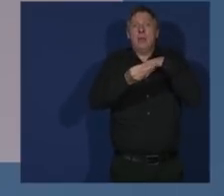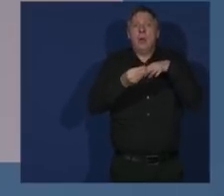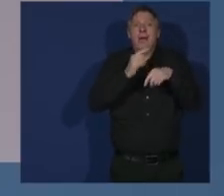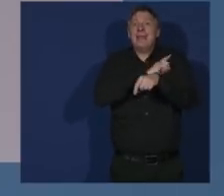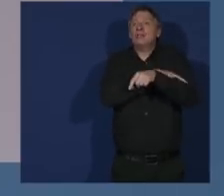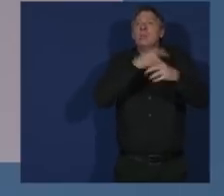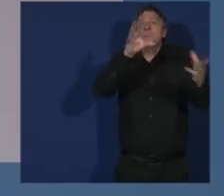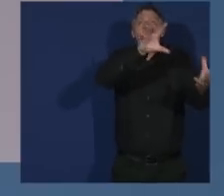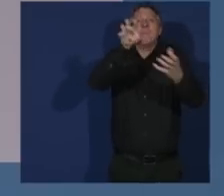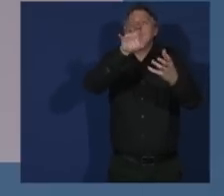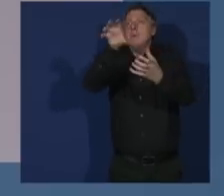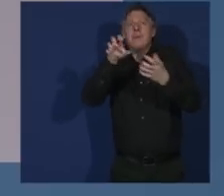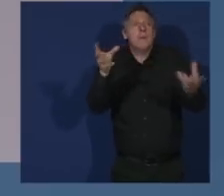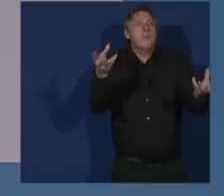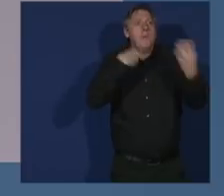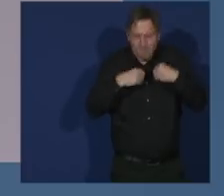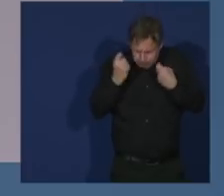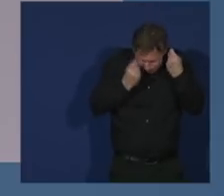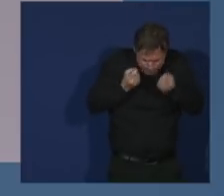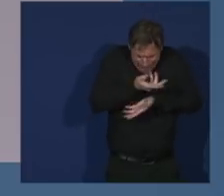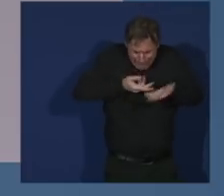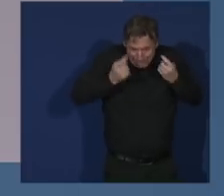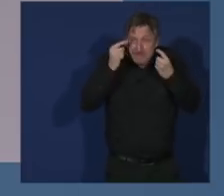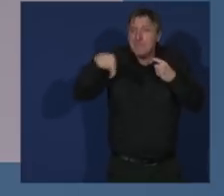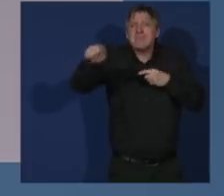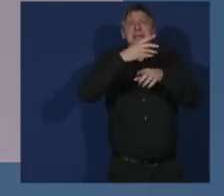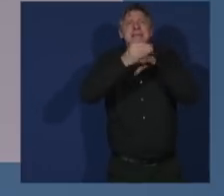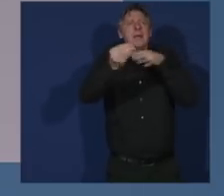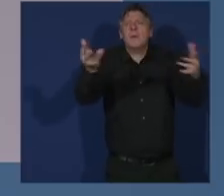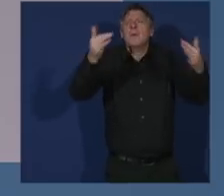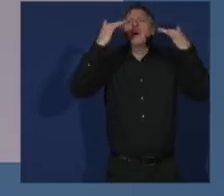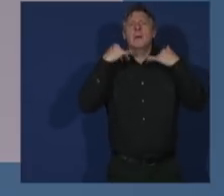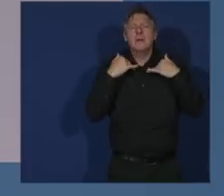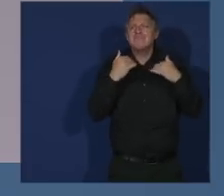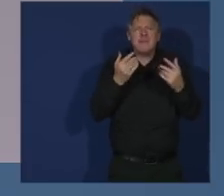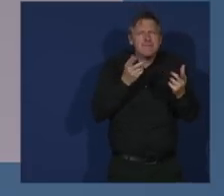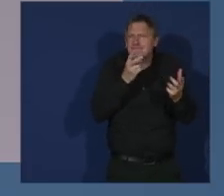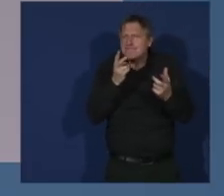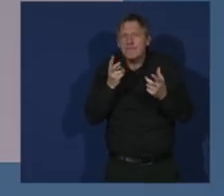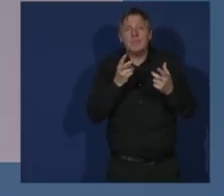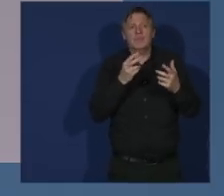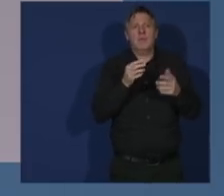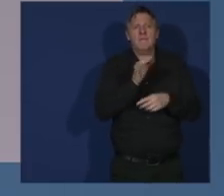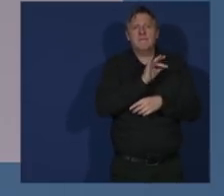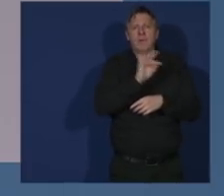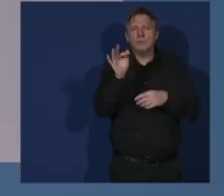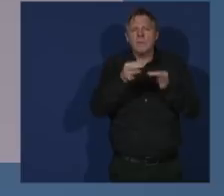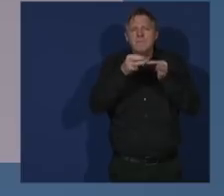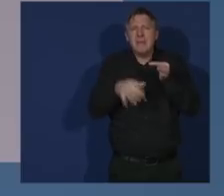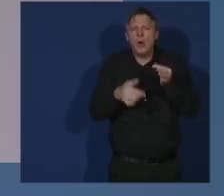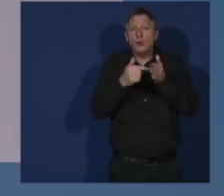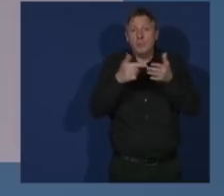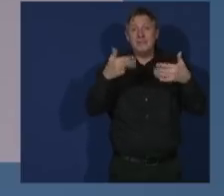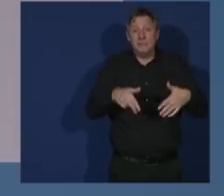de notre organisation. Et qu'entendons-nous quand nous regardons la France en 2018, dans ce